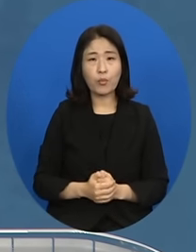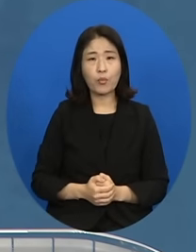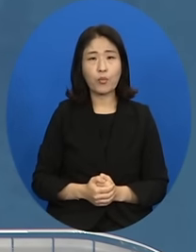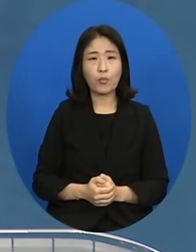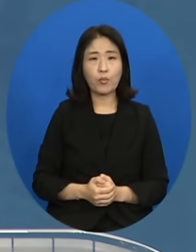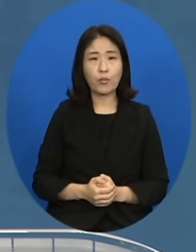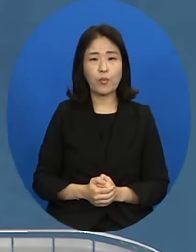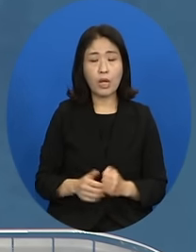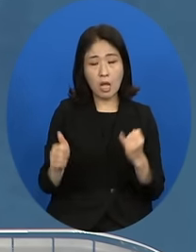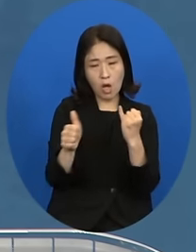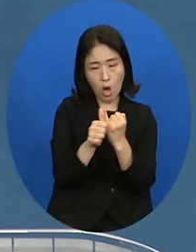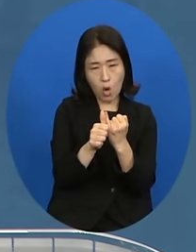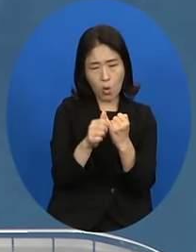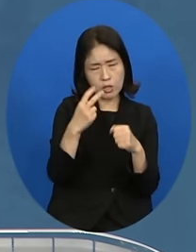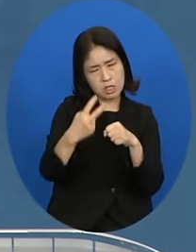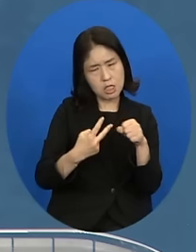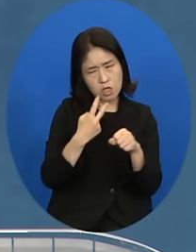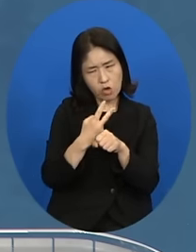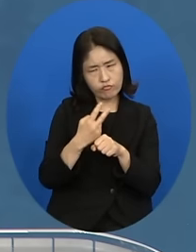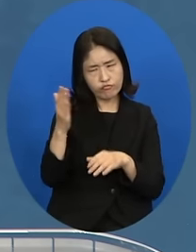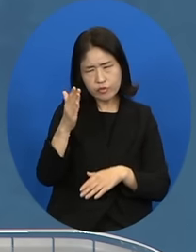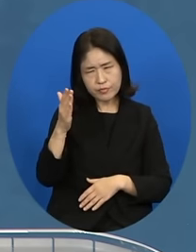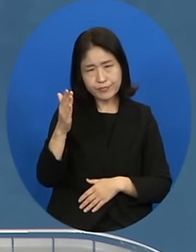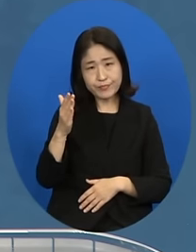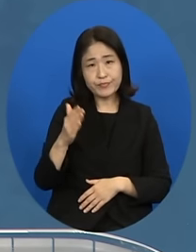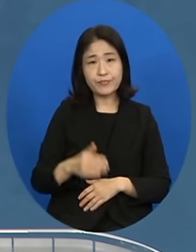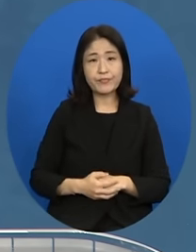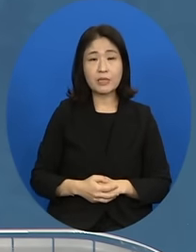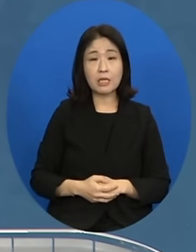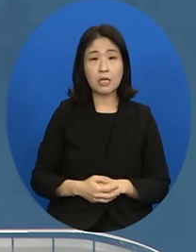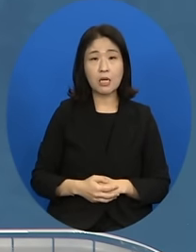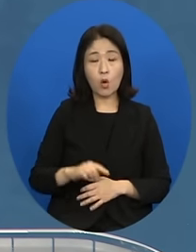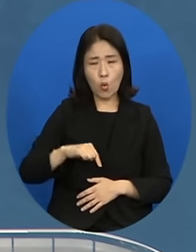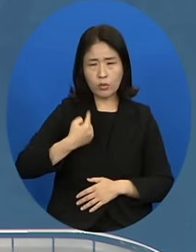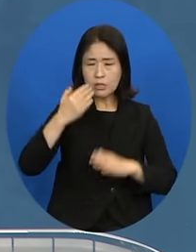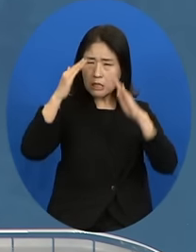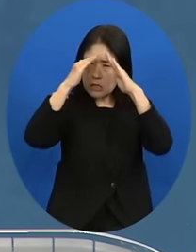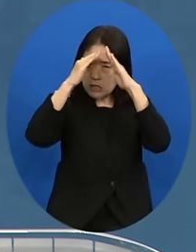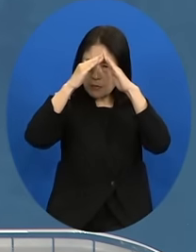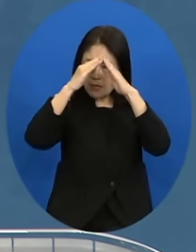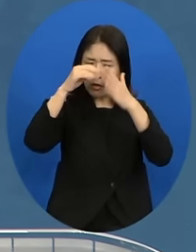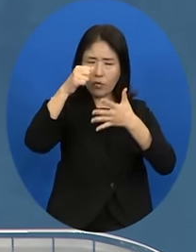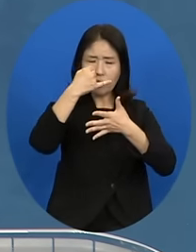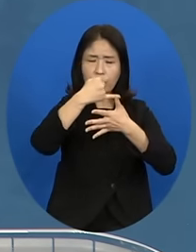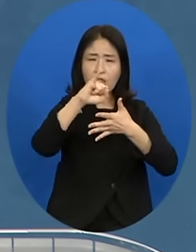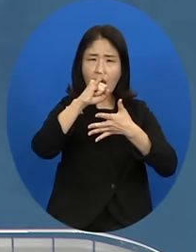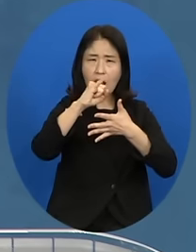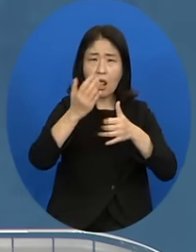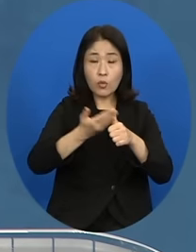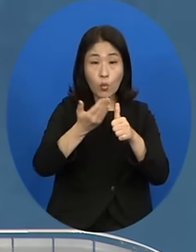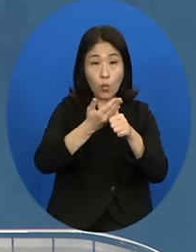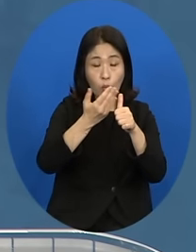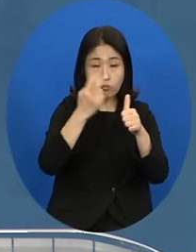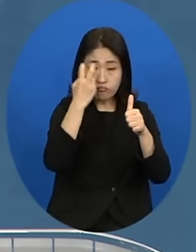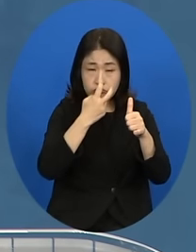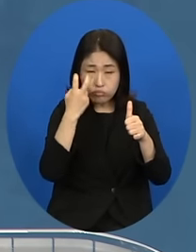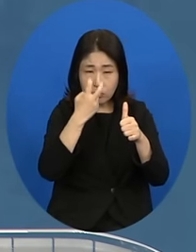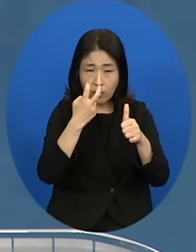결혼한 지 2년이 지난 어느 날에 늘 집에서 혼자 큰딸을 돌보던 저희